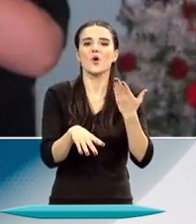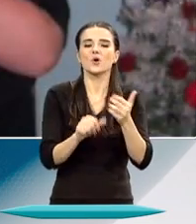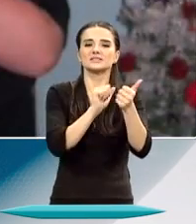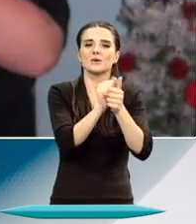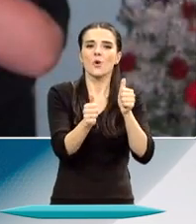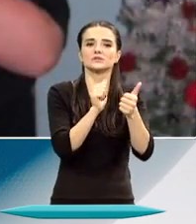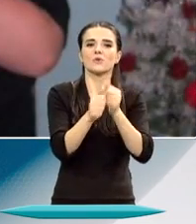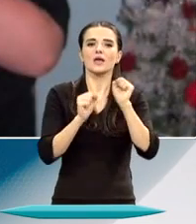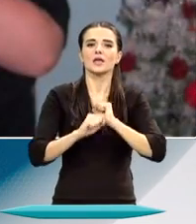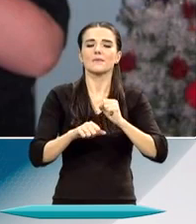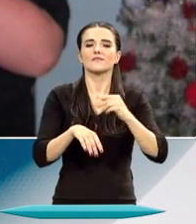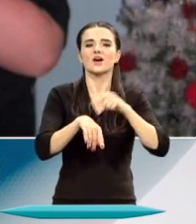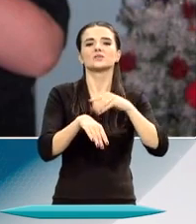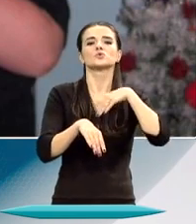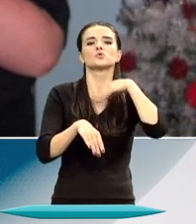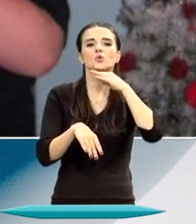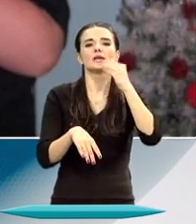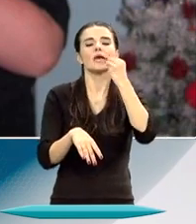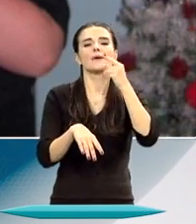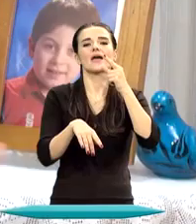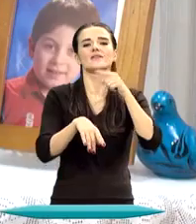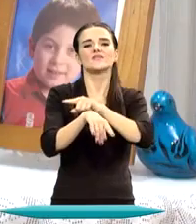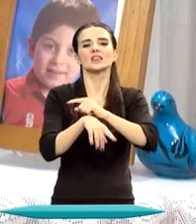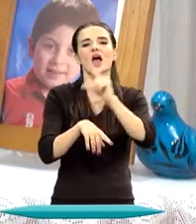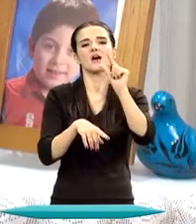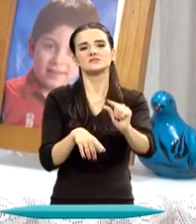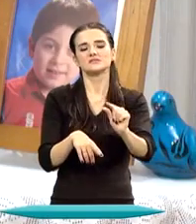vakti yok artık. Yani sporla vakti dolduğu için o